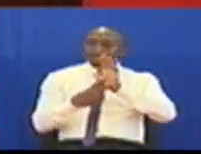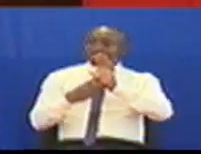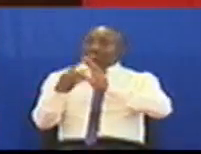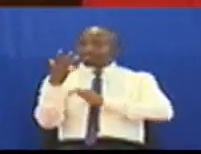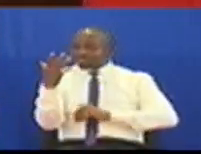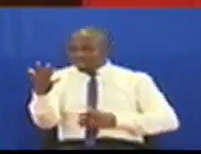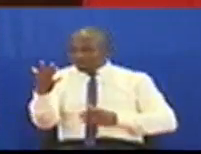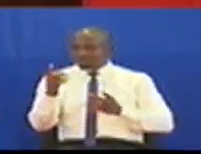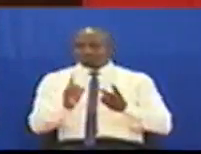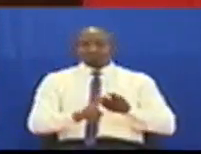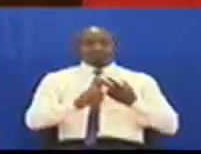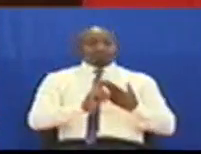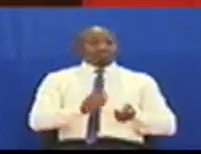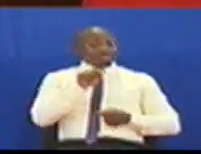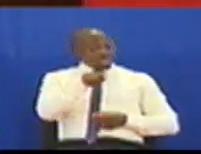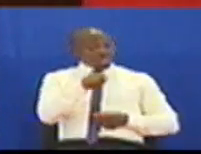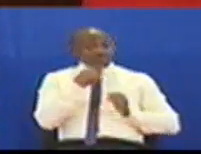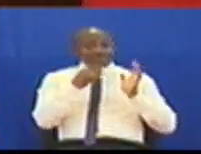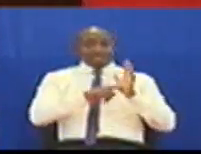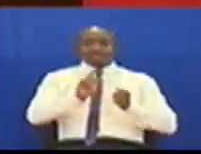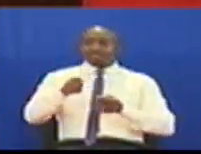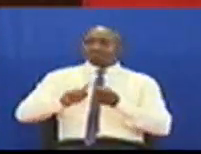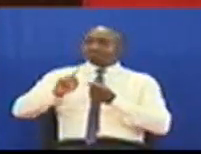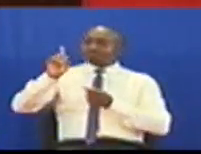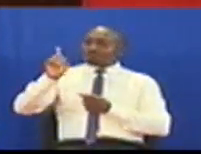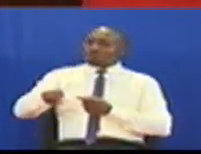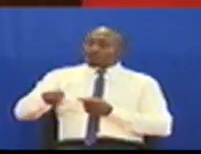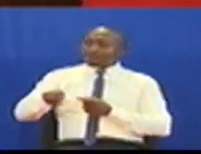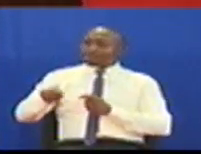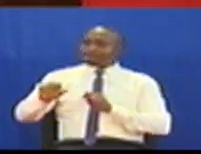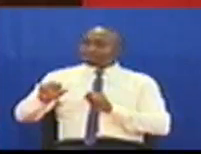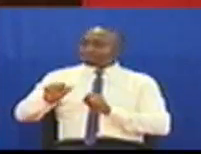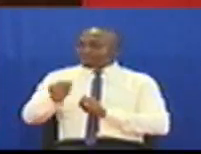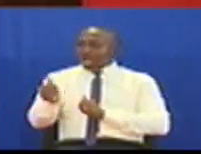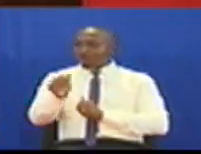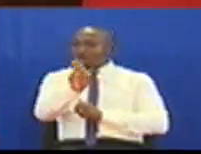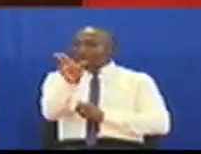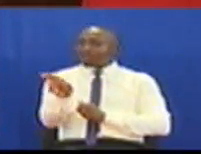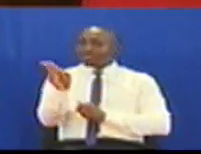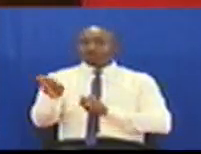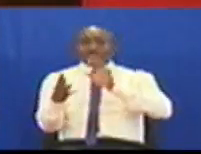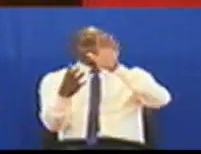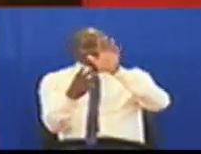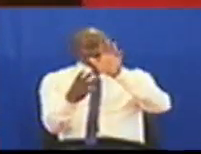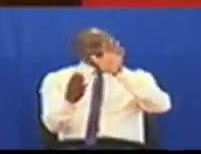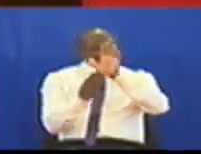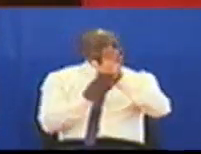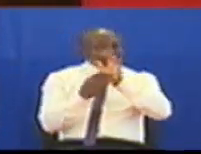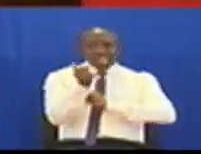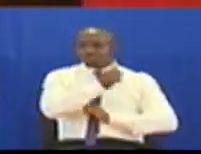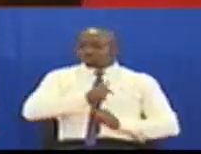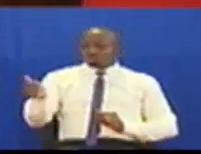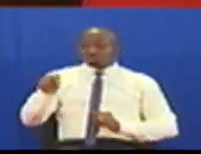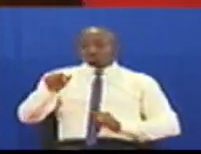175. Ndio kusema tutabakiwa na wilaya au halmashauri 8-9 tu